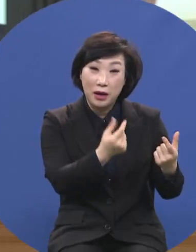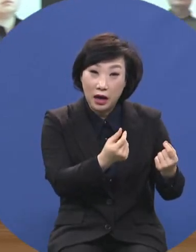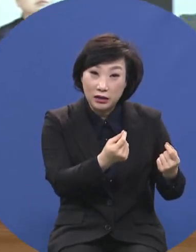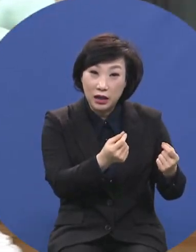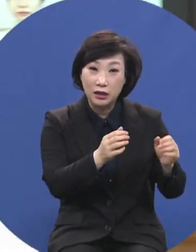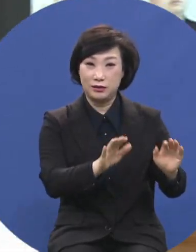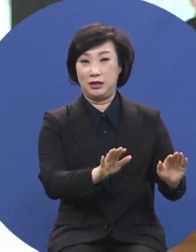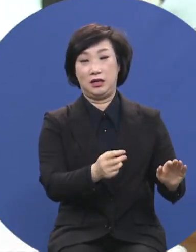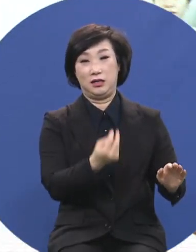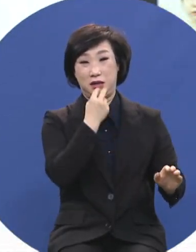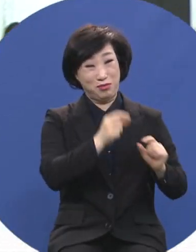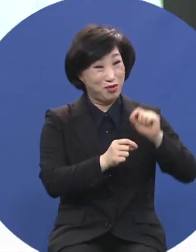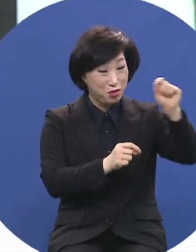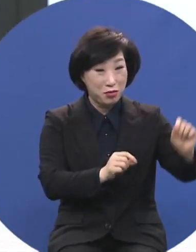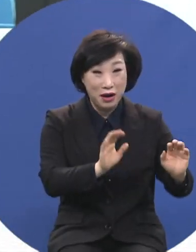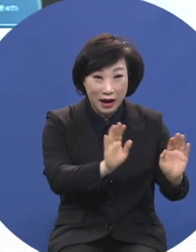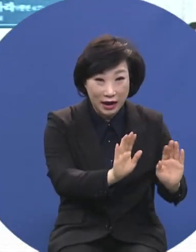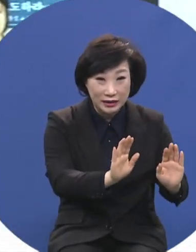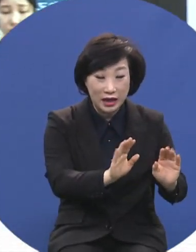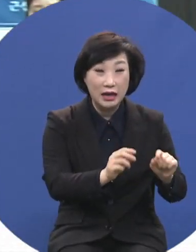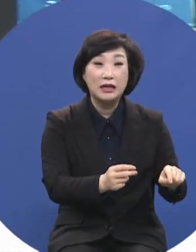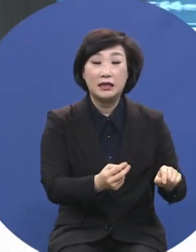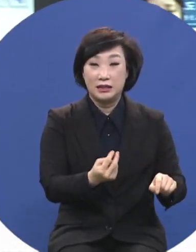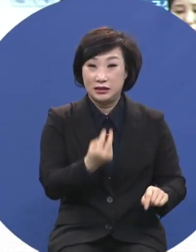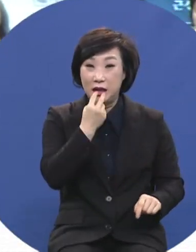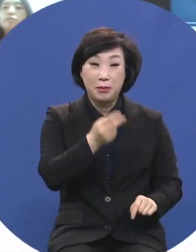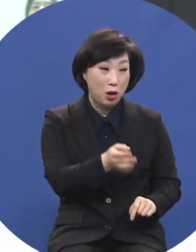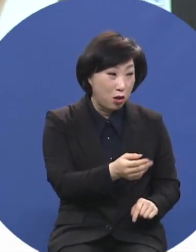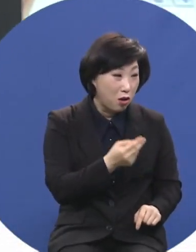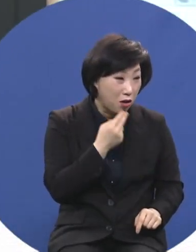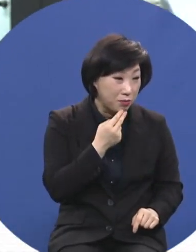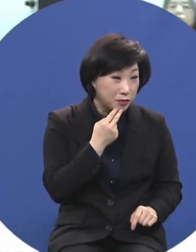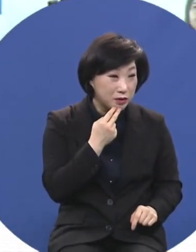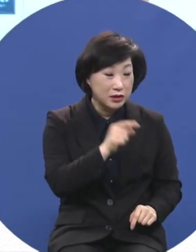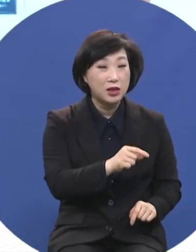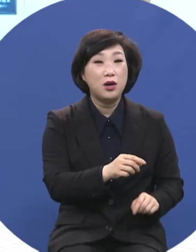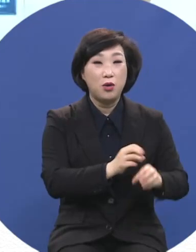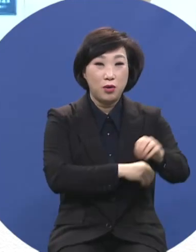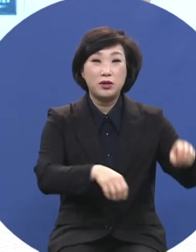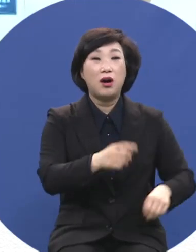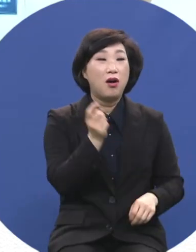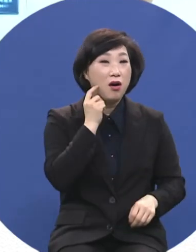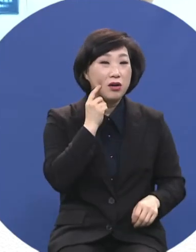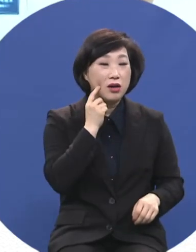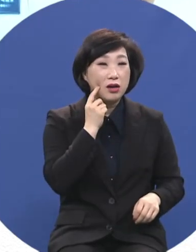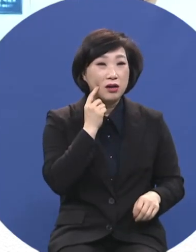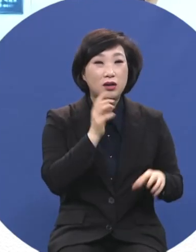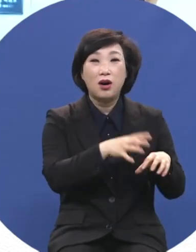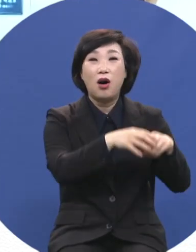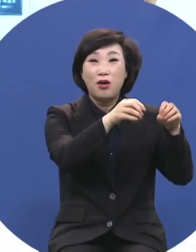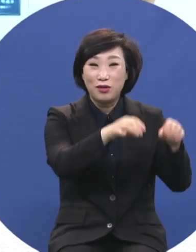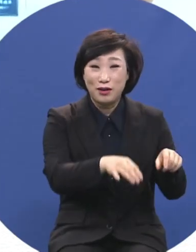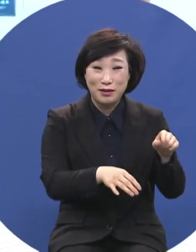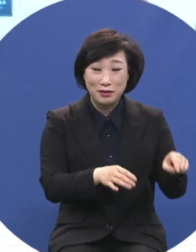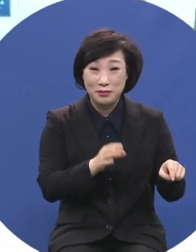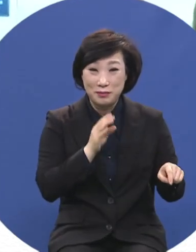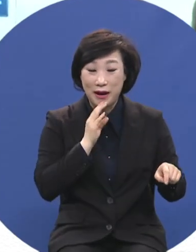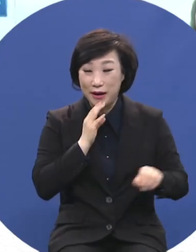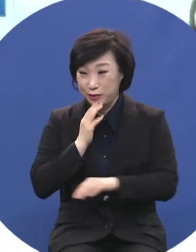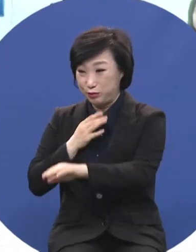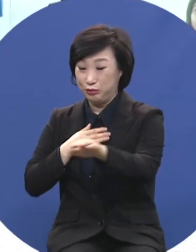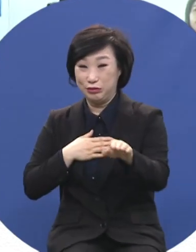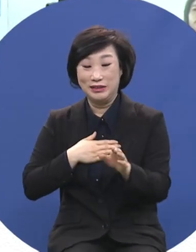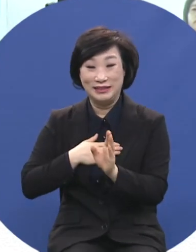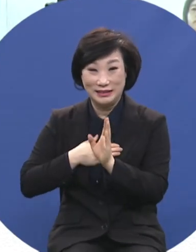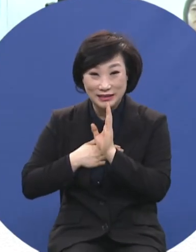했으나 생명이 아니요, 생명이 없는 호소아비와 똑같은 박제와 같은 것들이요, 우리는